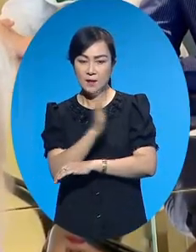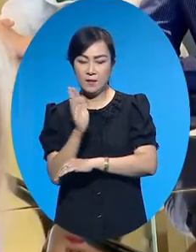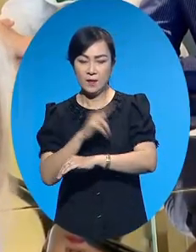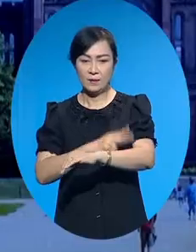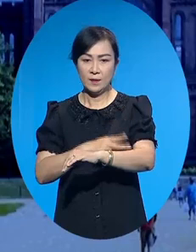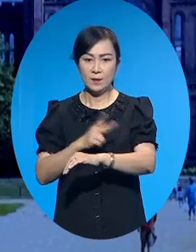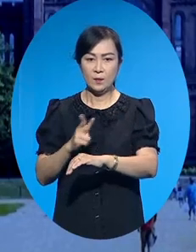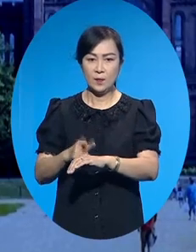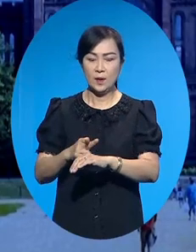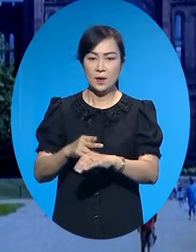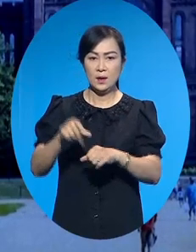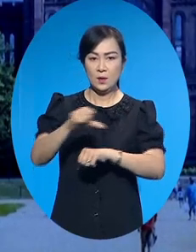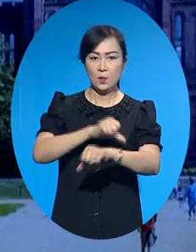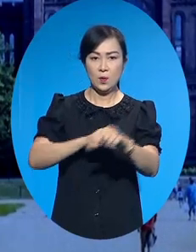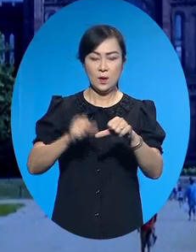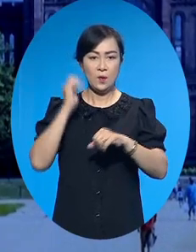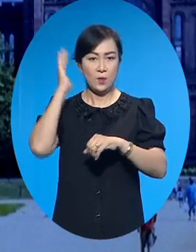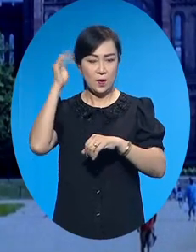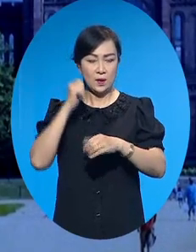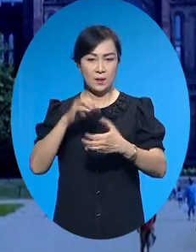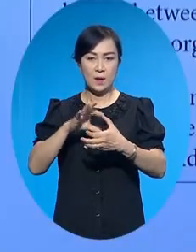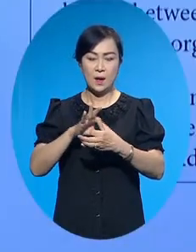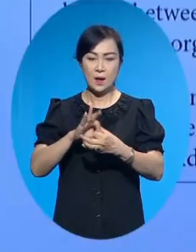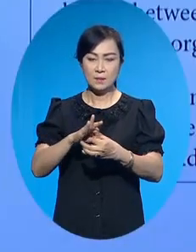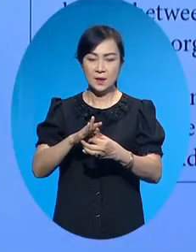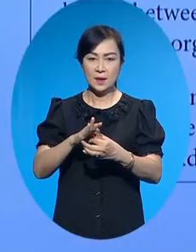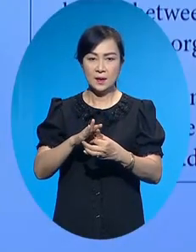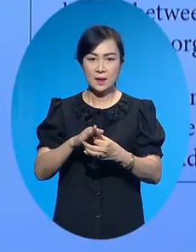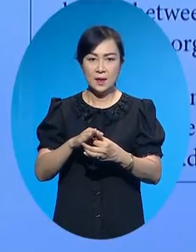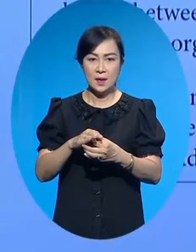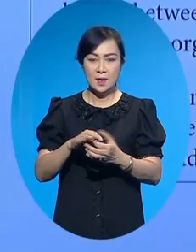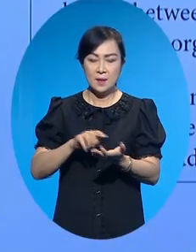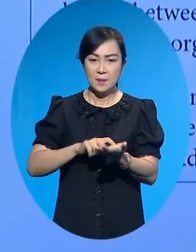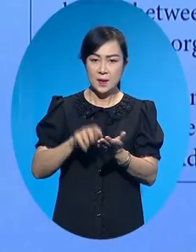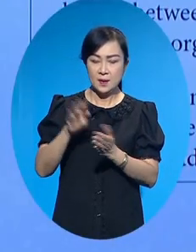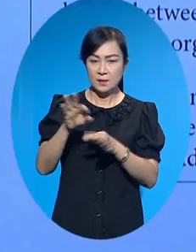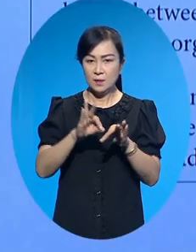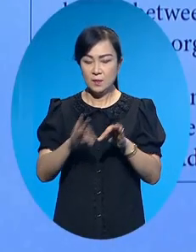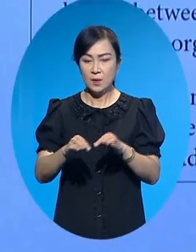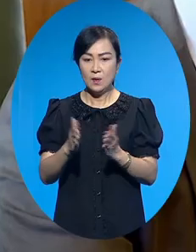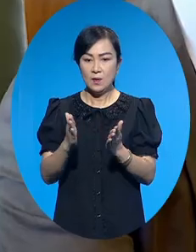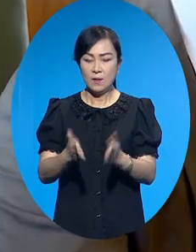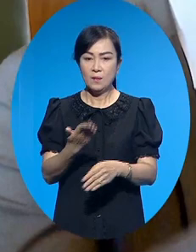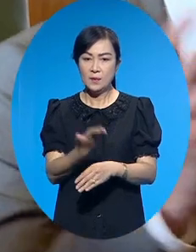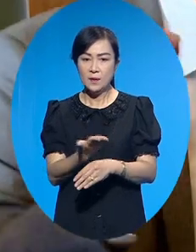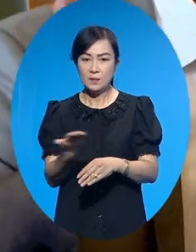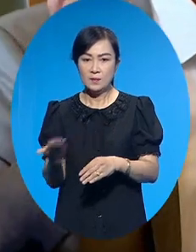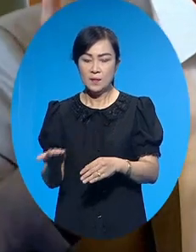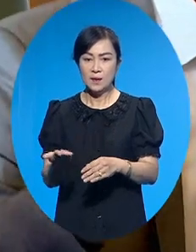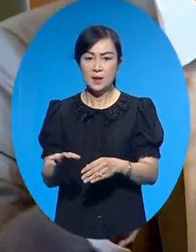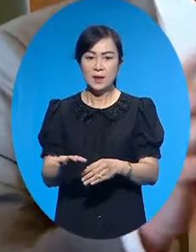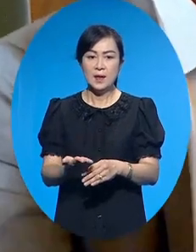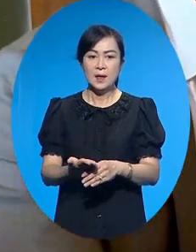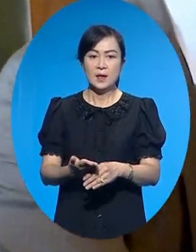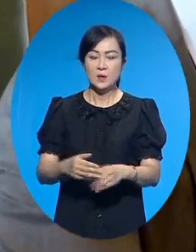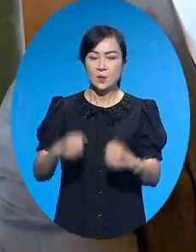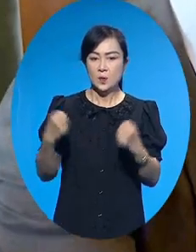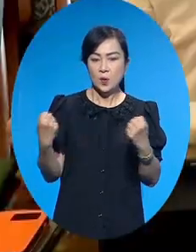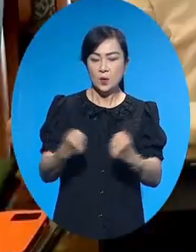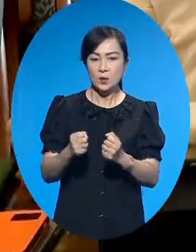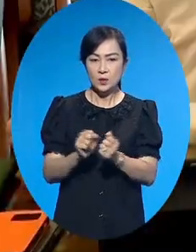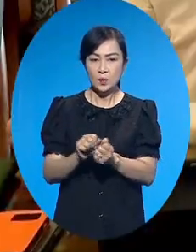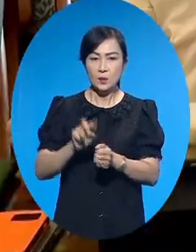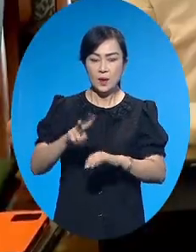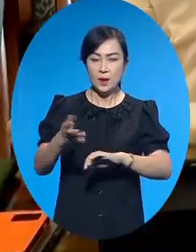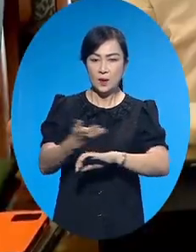hóa. Một trong những hoạt động quan trọng hợp tác giữa viện và Thành phố Hồ Chí Minh là phòng trưng bày bảo tàng chứng tích chiến tranh về những nỗ lực chung của hai